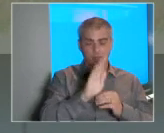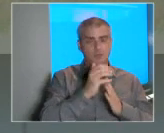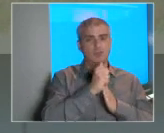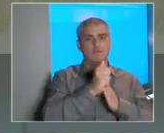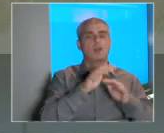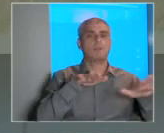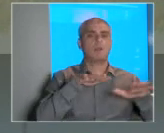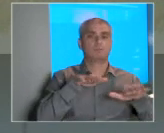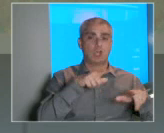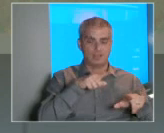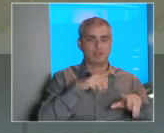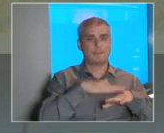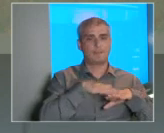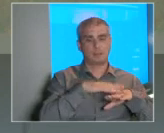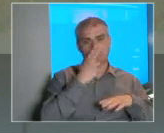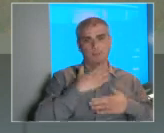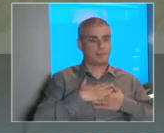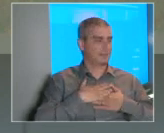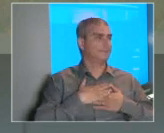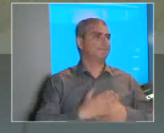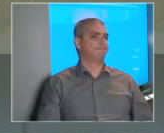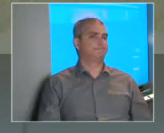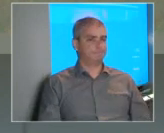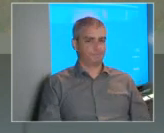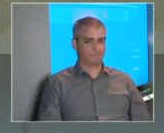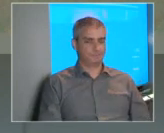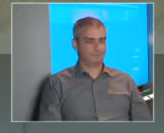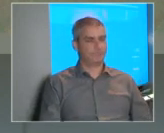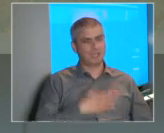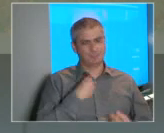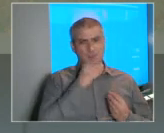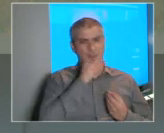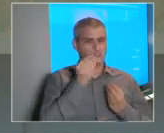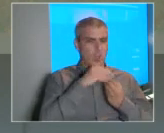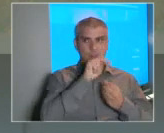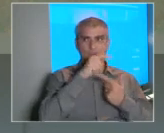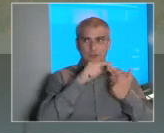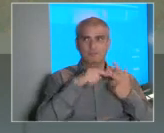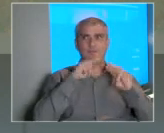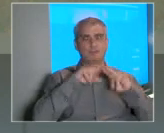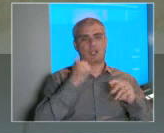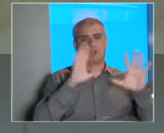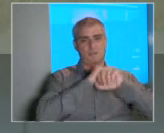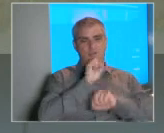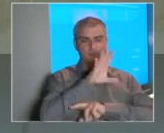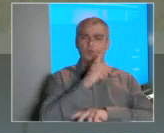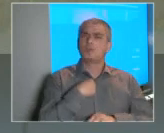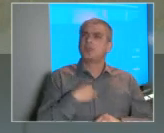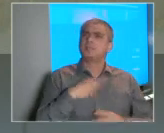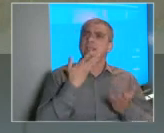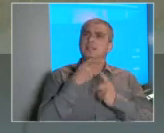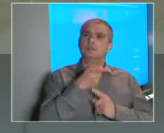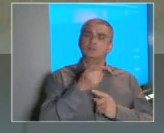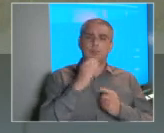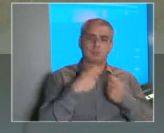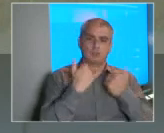יובילו לממשלת פיוס בעיניי. כן, טוב, רציתי לגעת בעוד דברים, אבל נשאיר את זה למשדר היום בערב, אז אני כן רוצה התייחסות שלך